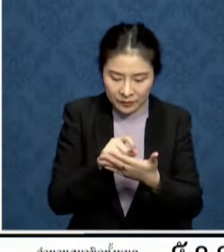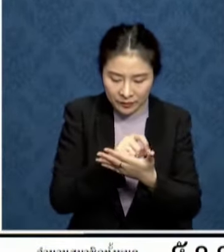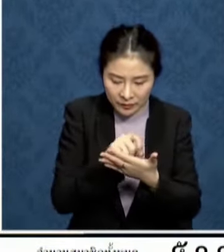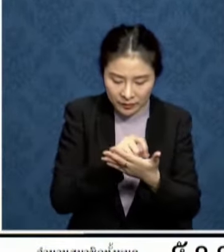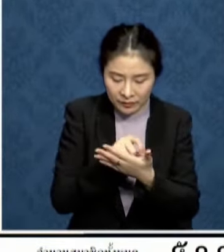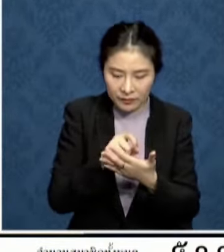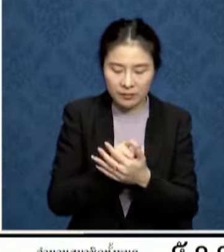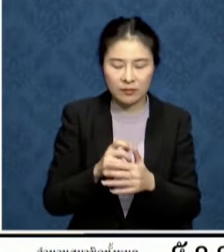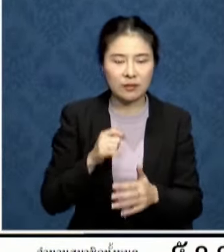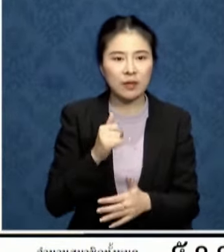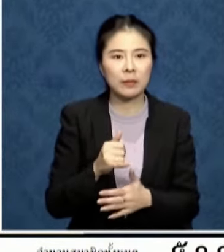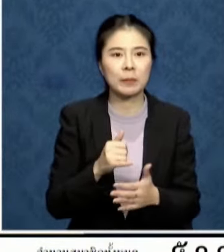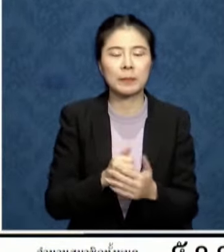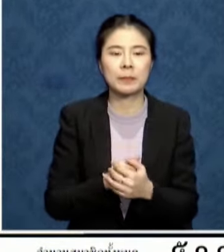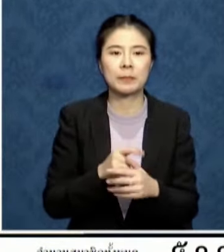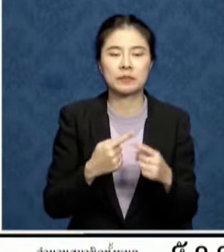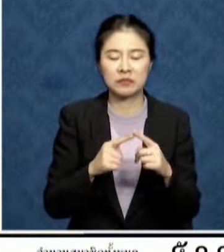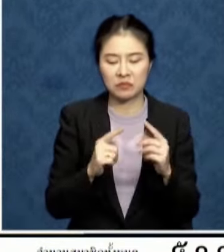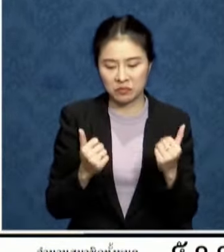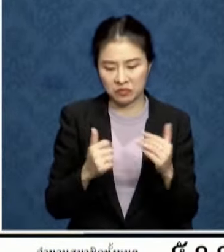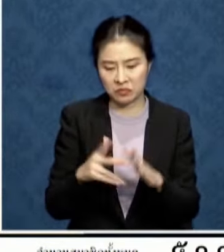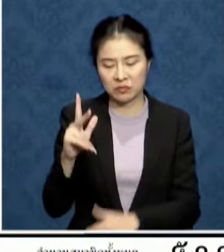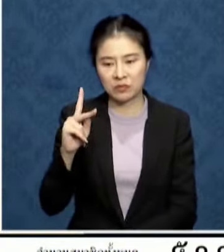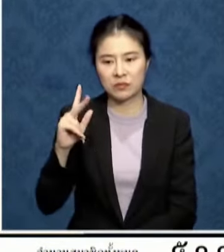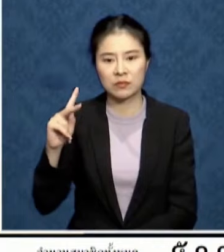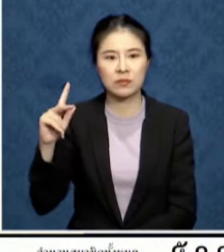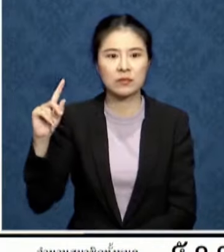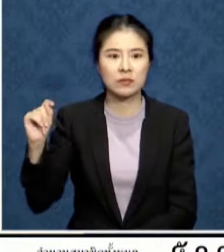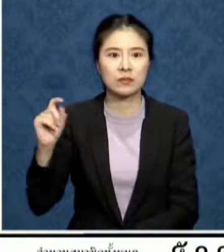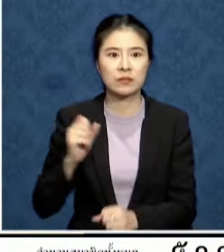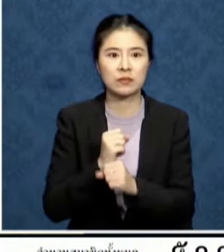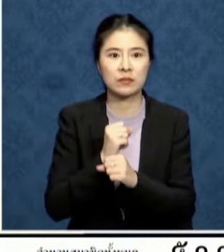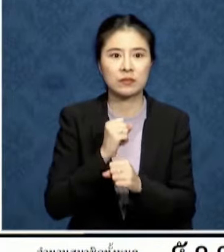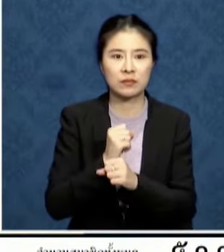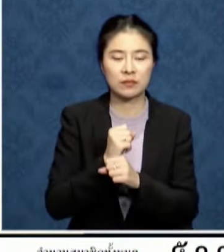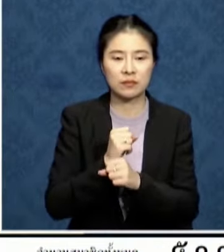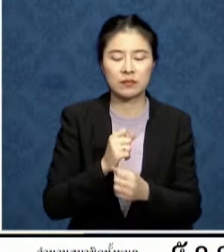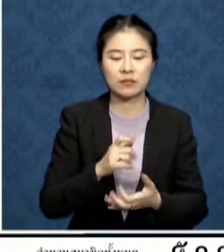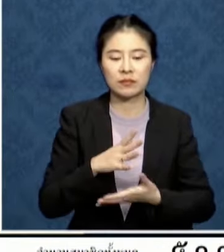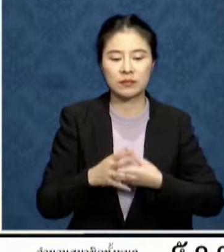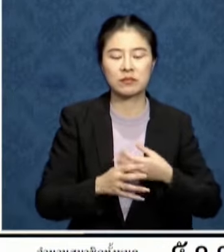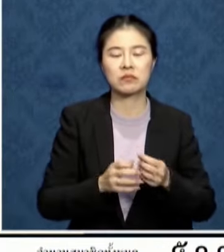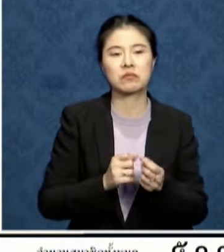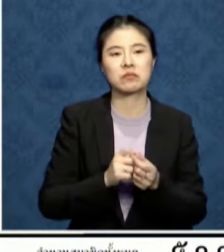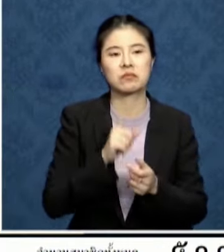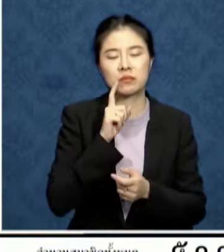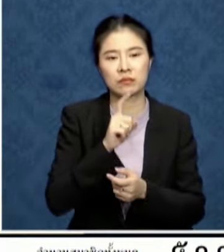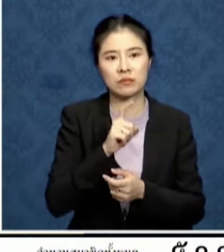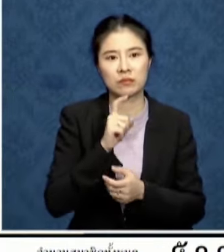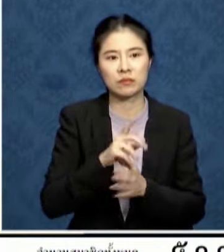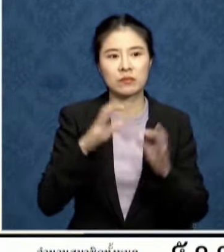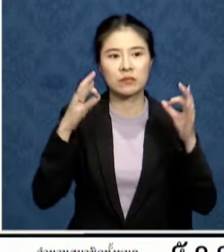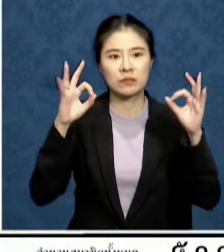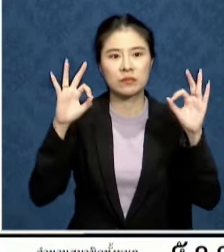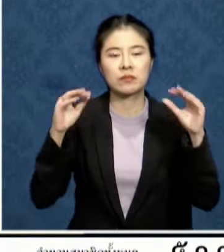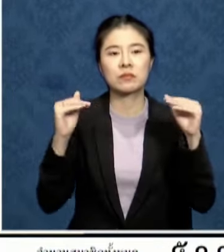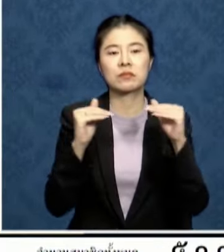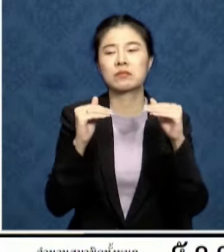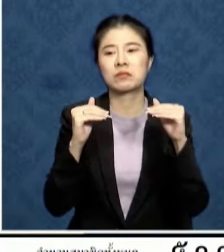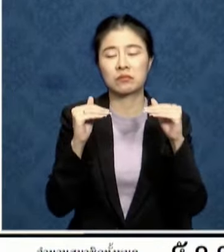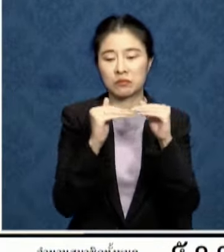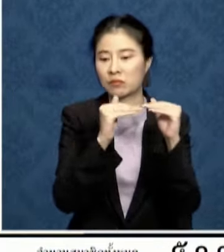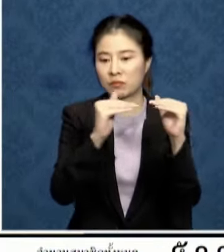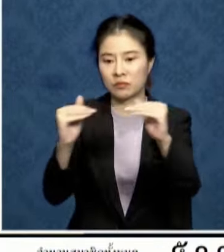ครับคือการเพิ่มความรับผิดชอบของกกต.ครับในการจัดให้มีการแสดงความเห็นต่อประเด็นที่ถูกถามในประชามติโดยอิสระและเท่าเทียมกันทุกฝ่าย